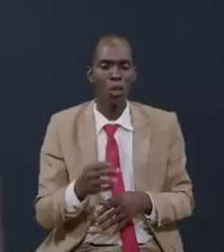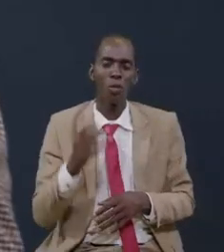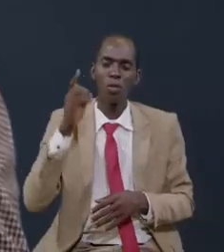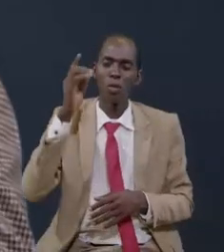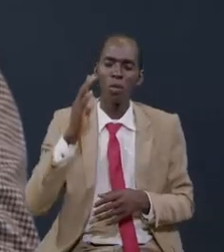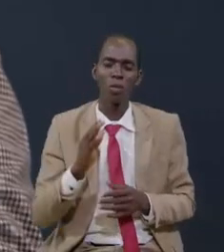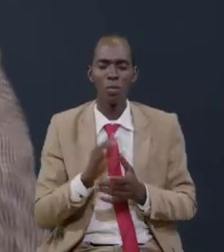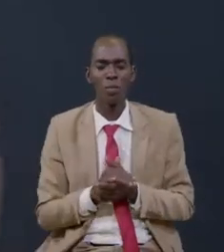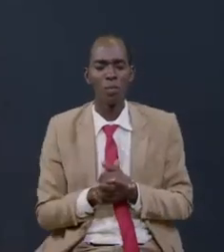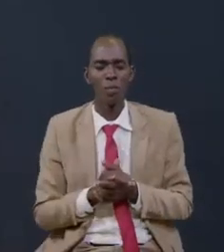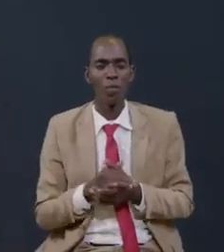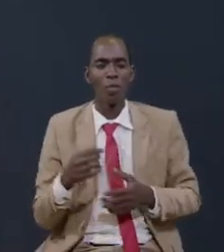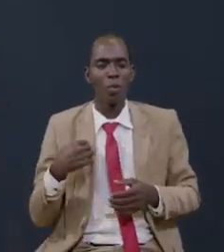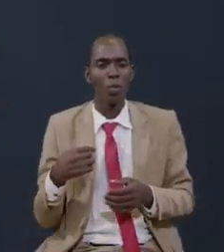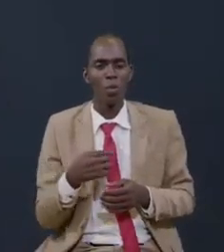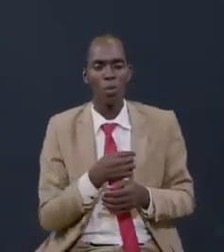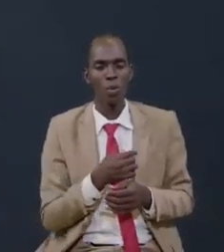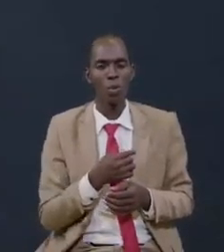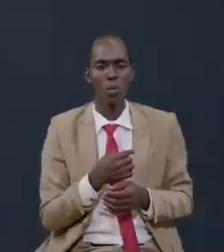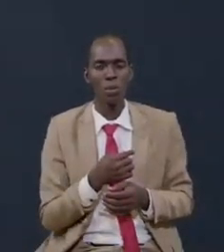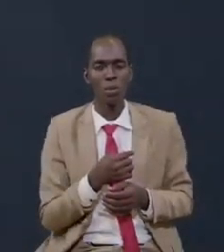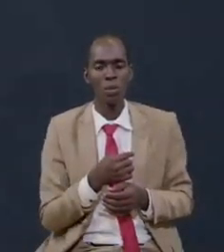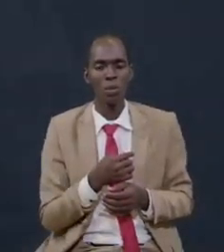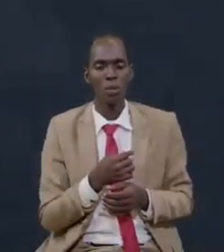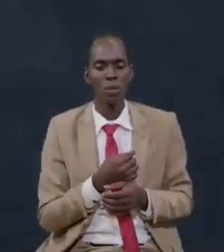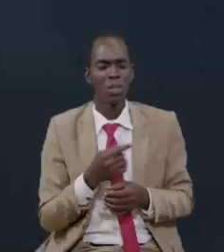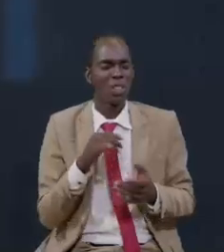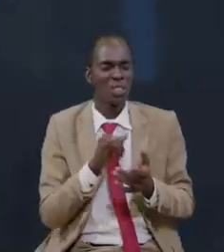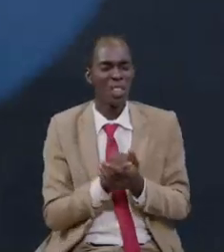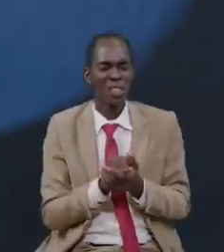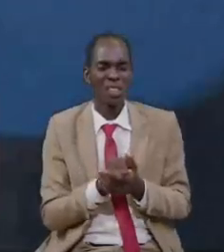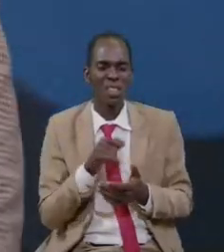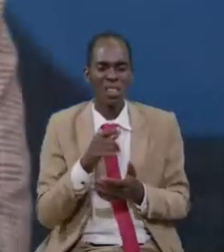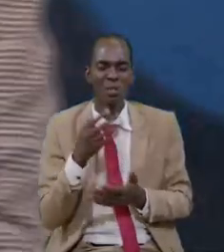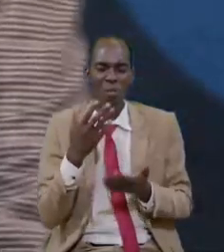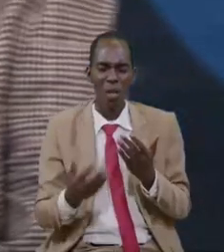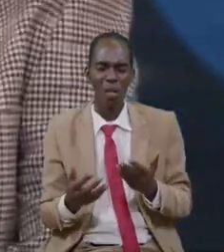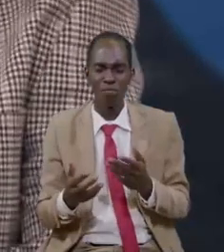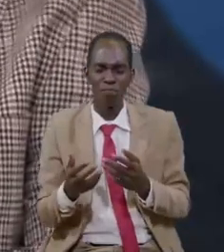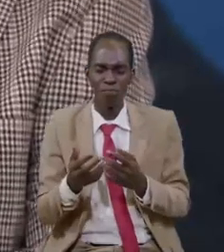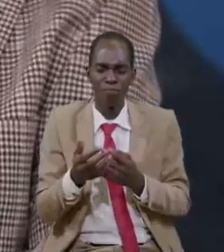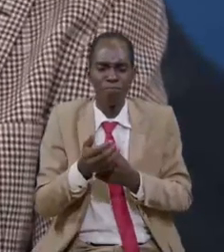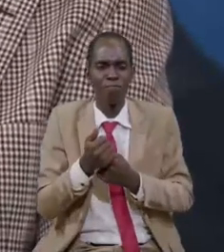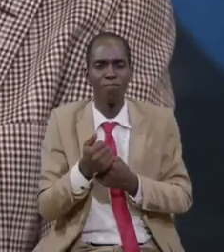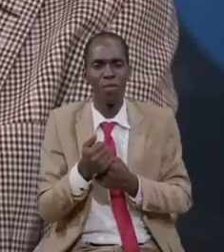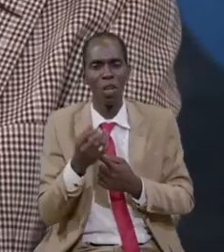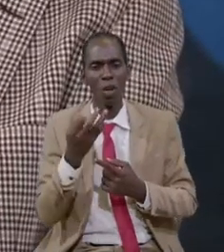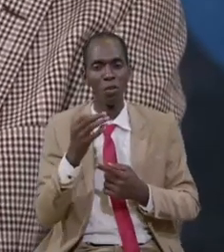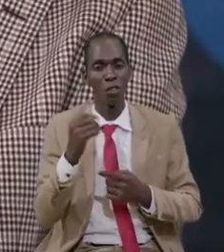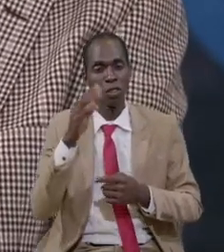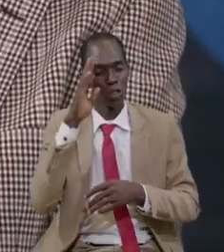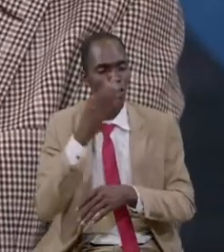terre. Il est devenu le Fils de l'homme, afin qu'il se saisisse des fils des hommes et qu'il